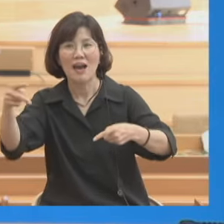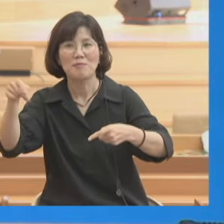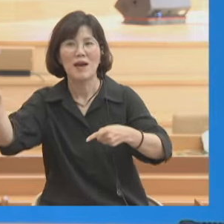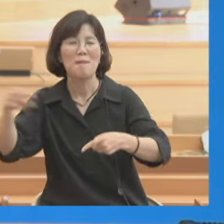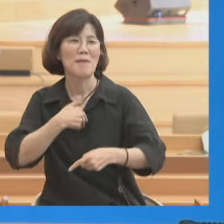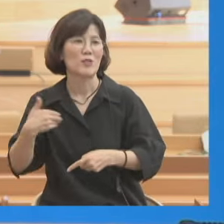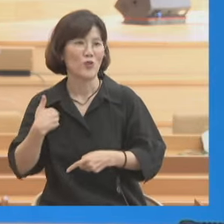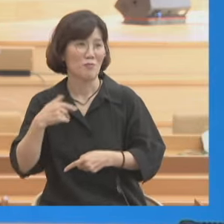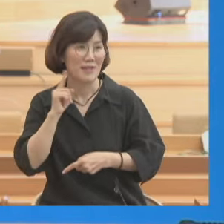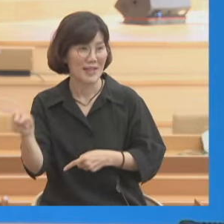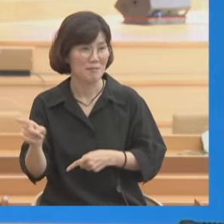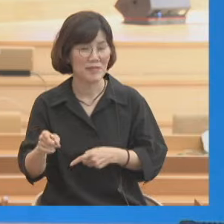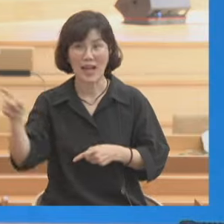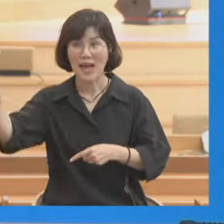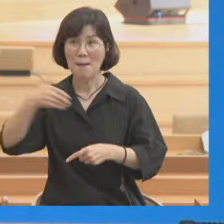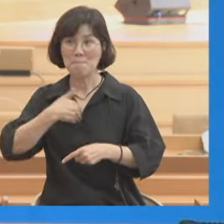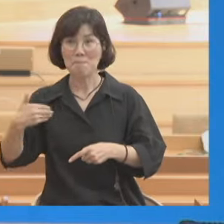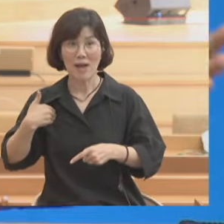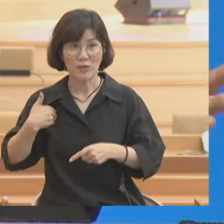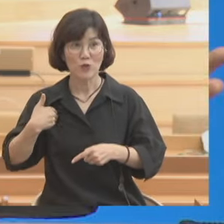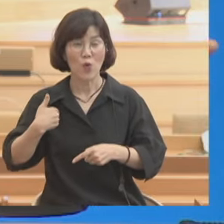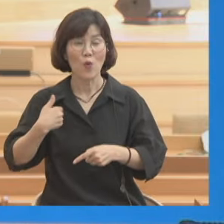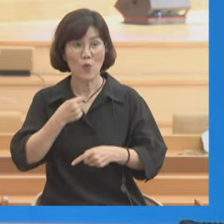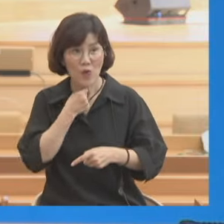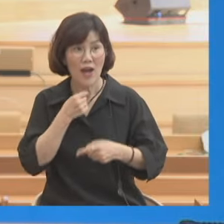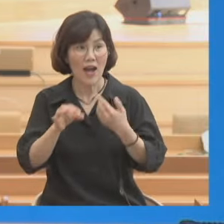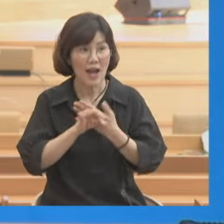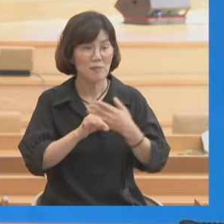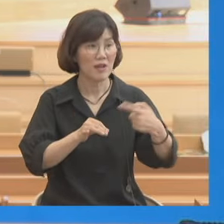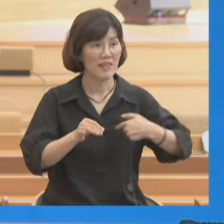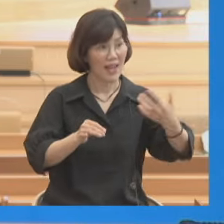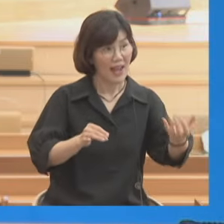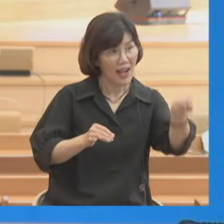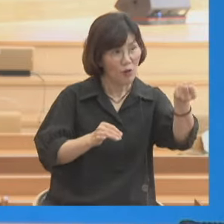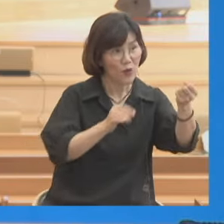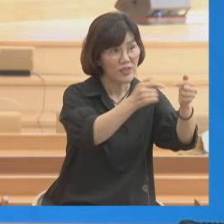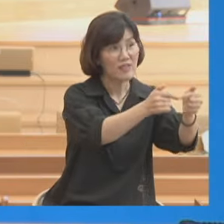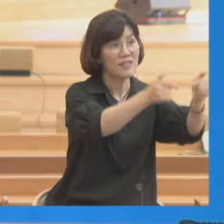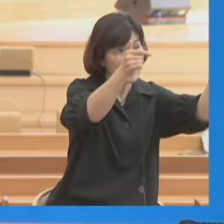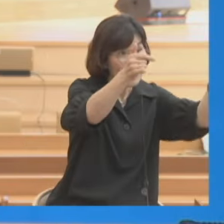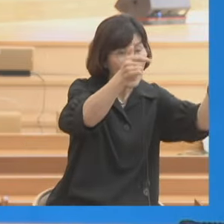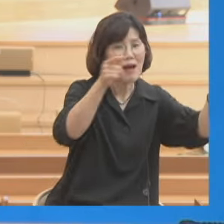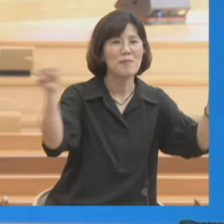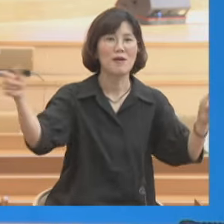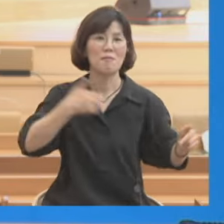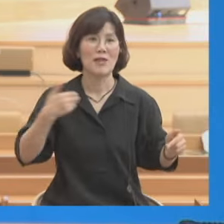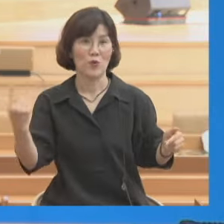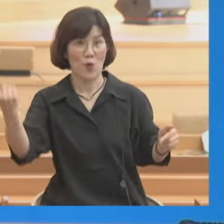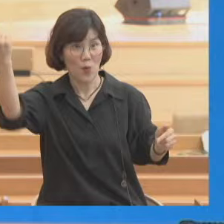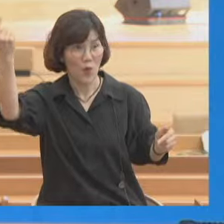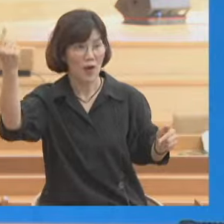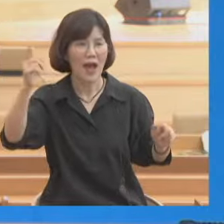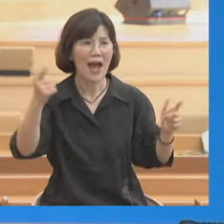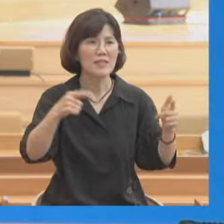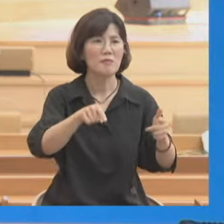만족하기 위해서는 갖고 있는 것을 늘리든지 아니면 내가 원하는 것, 바라는 것을 줄이든지 둘 중에